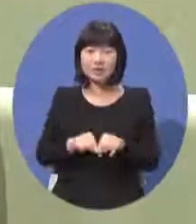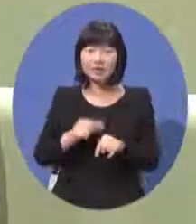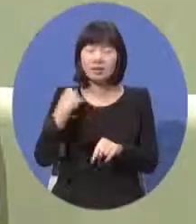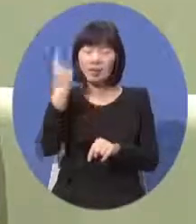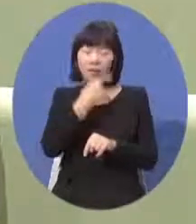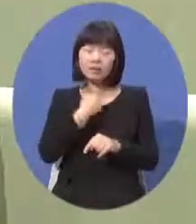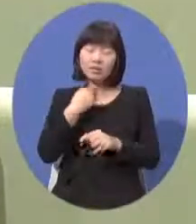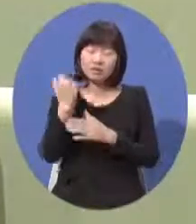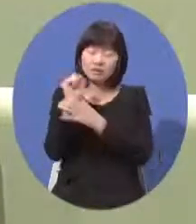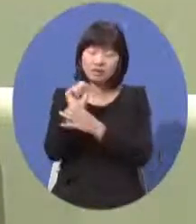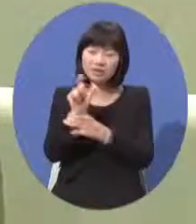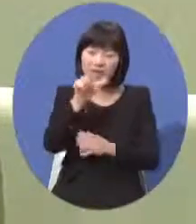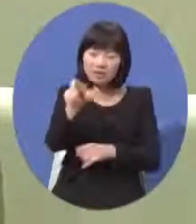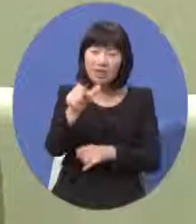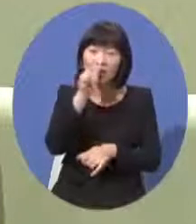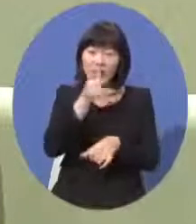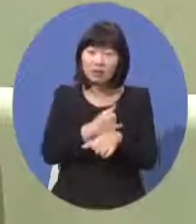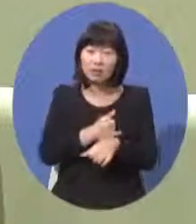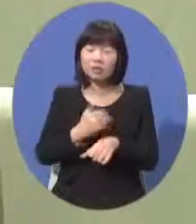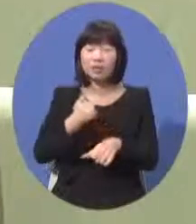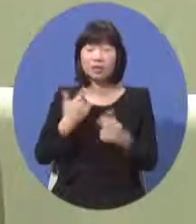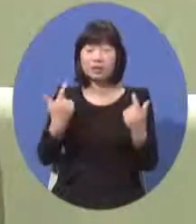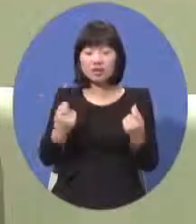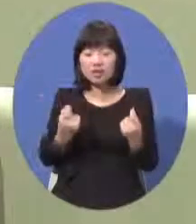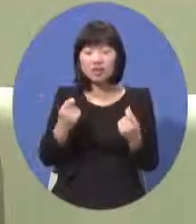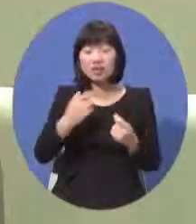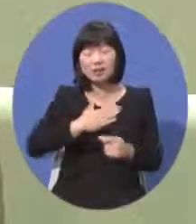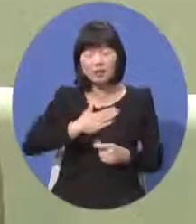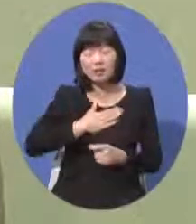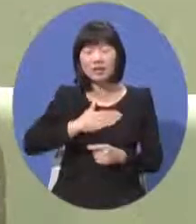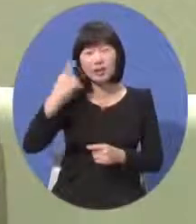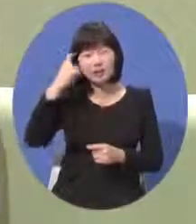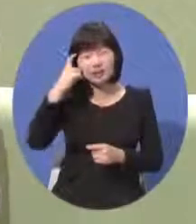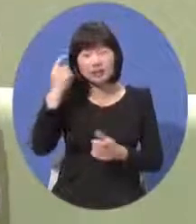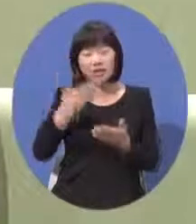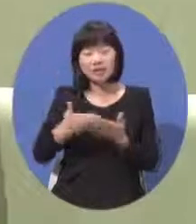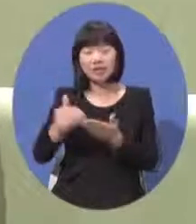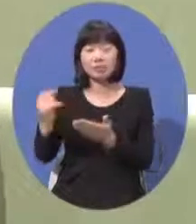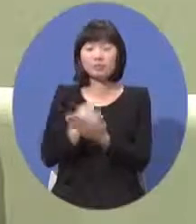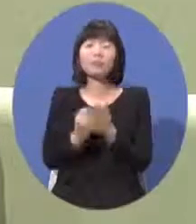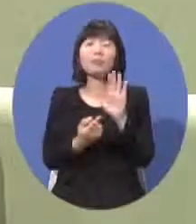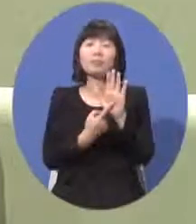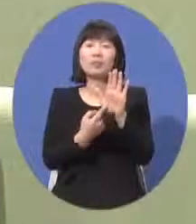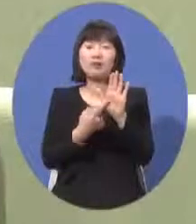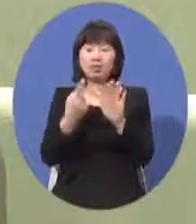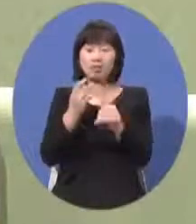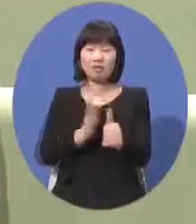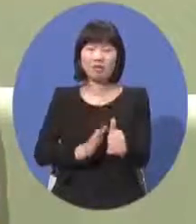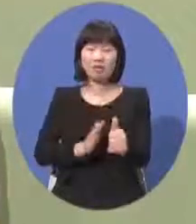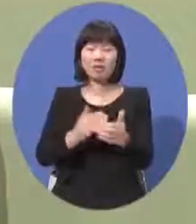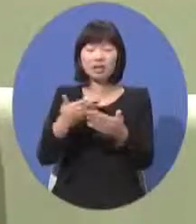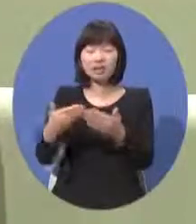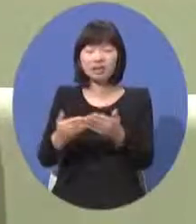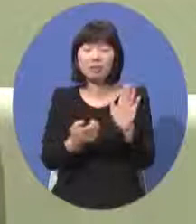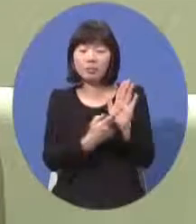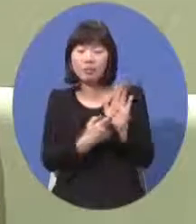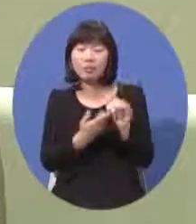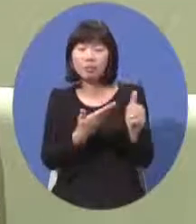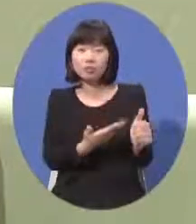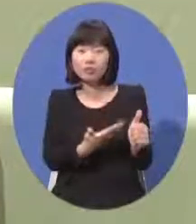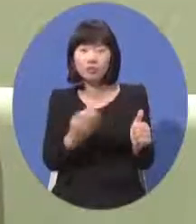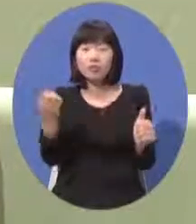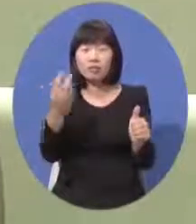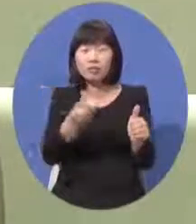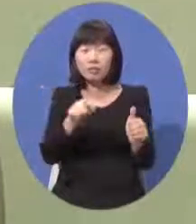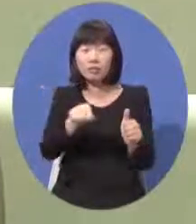이렇게 그려놓고요. 네. 자기가 이럴 때 어떤 감정이었을지를 그림으로 표현하게 해보는 겁니다. 그림으로 표현하게 해보고